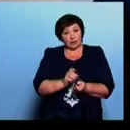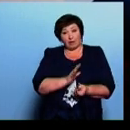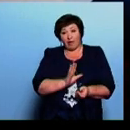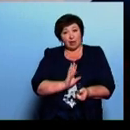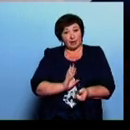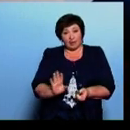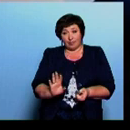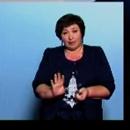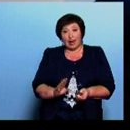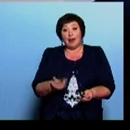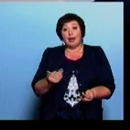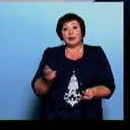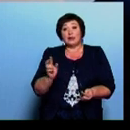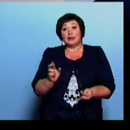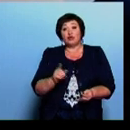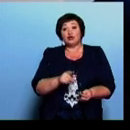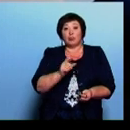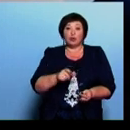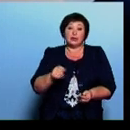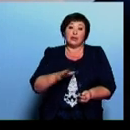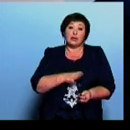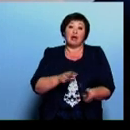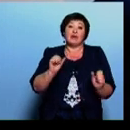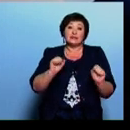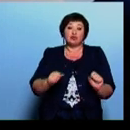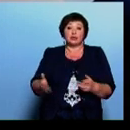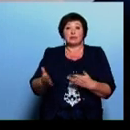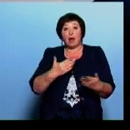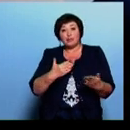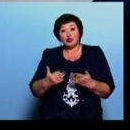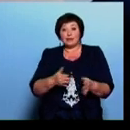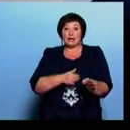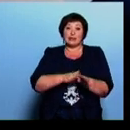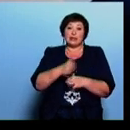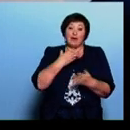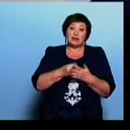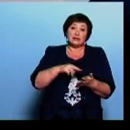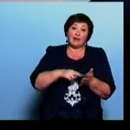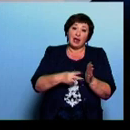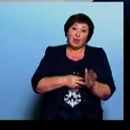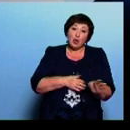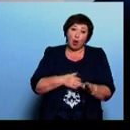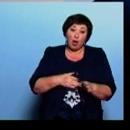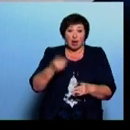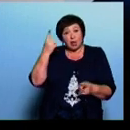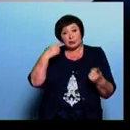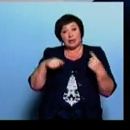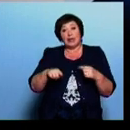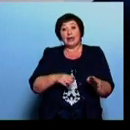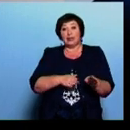чтобы у людей была возможность пообщаться, реализовать свои проекты, реализовать себя здесь.